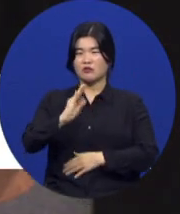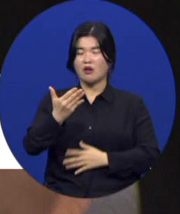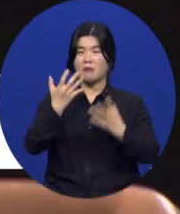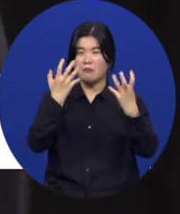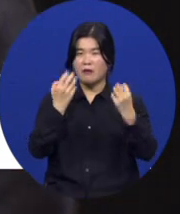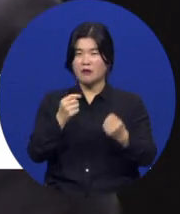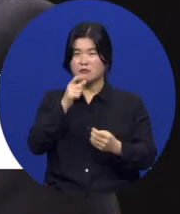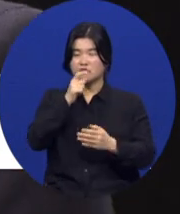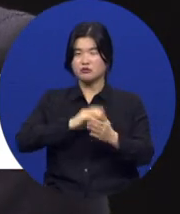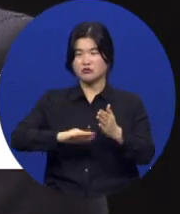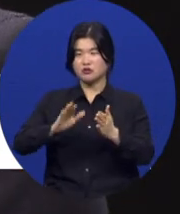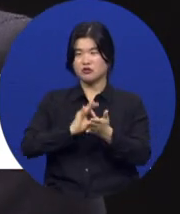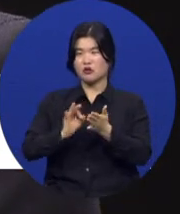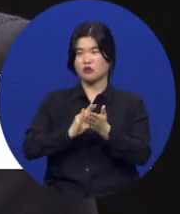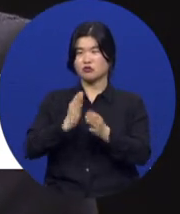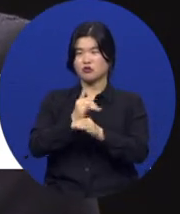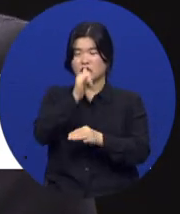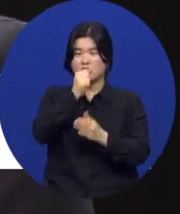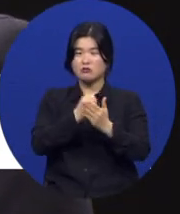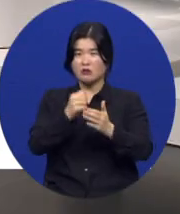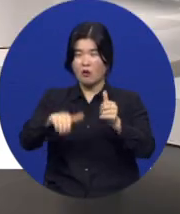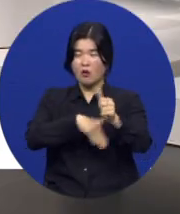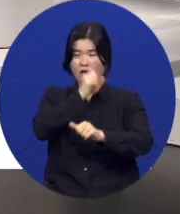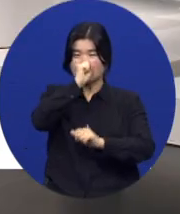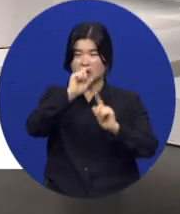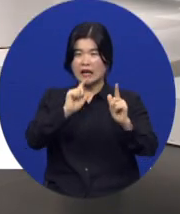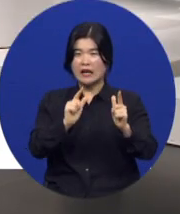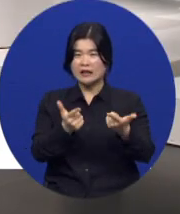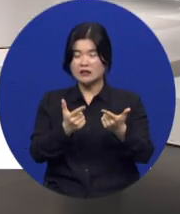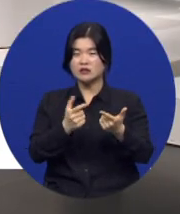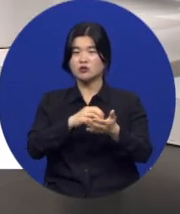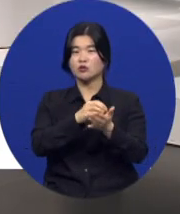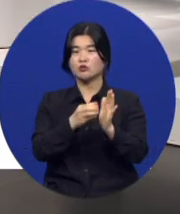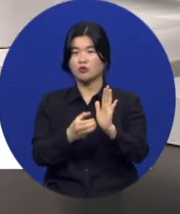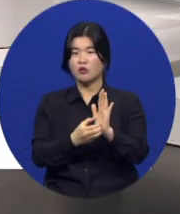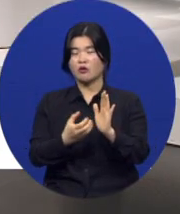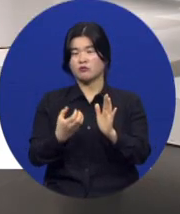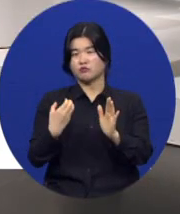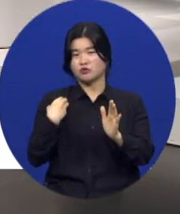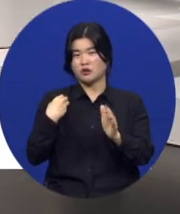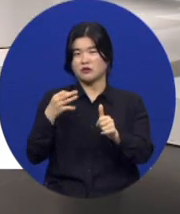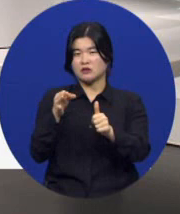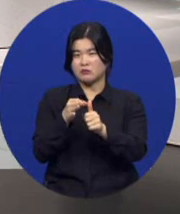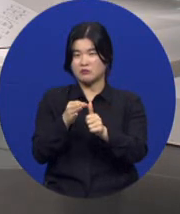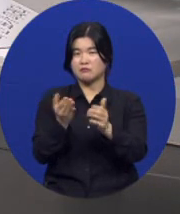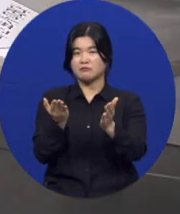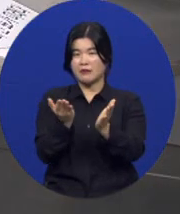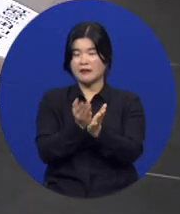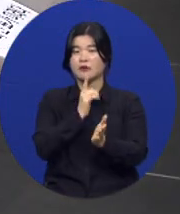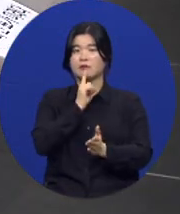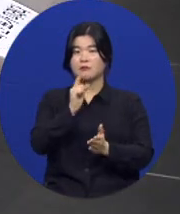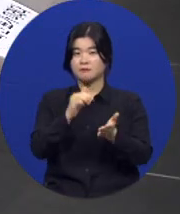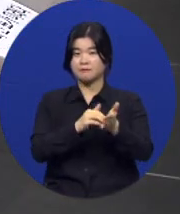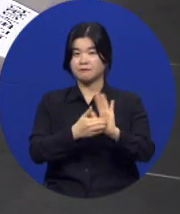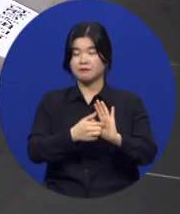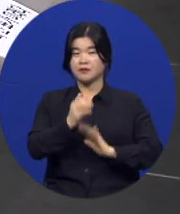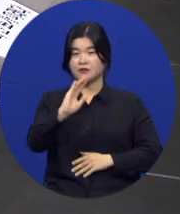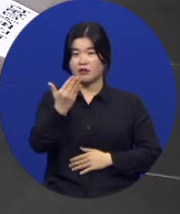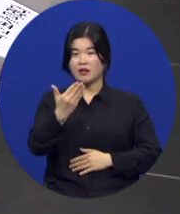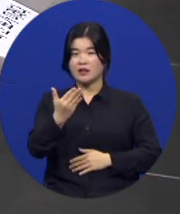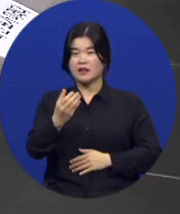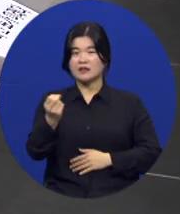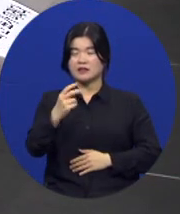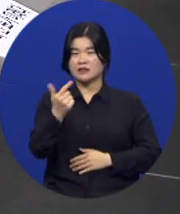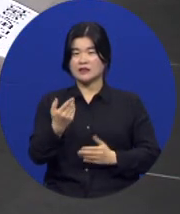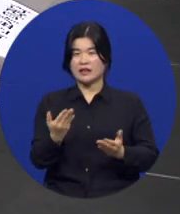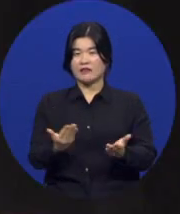양의 하수를 배출하고 있다 며 환경에 악영향을 끼치는 만큼 부담금을 내게 하는 게 합당하다 고 밝혔습니다 특히 낭